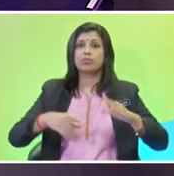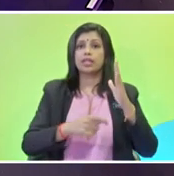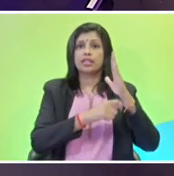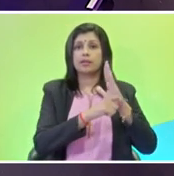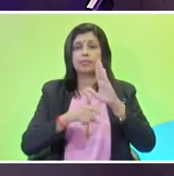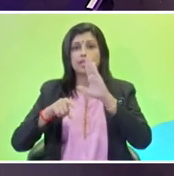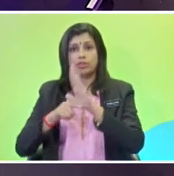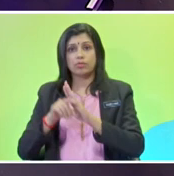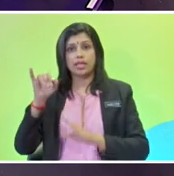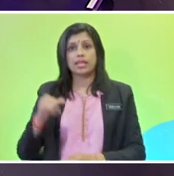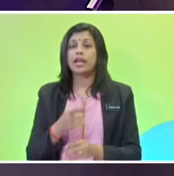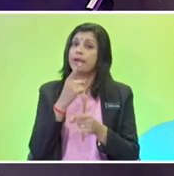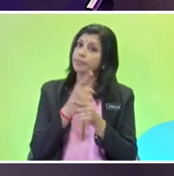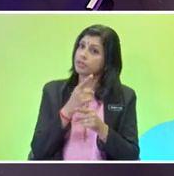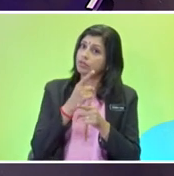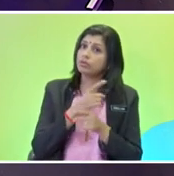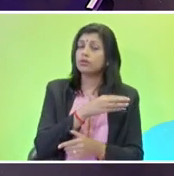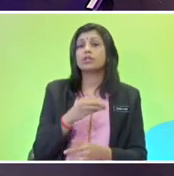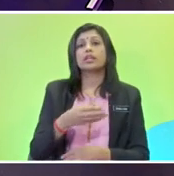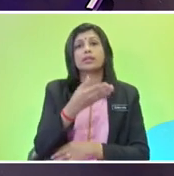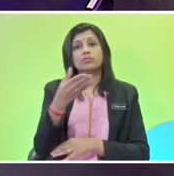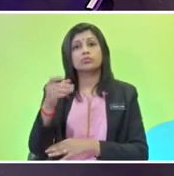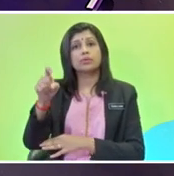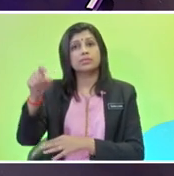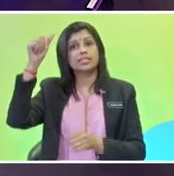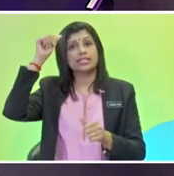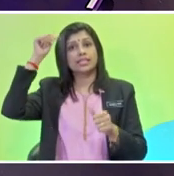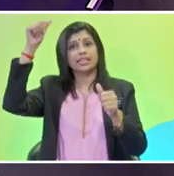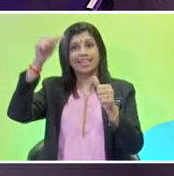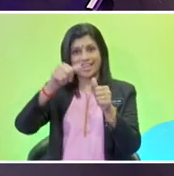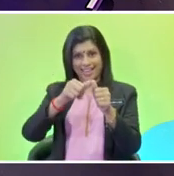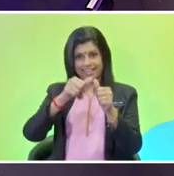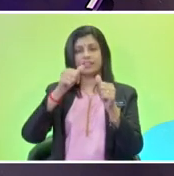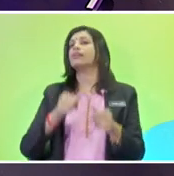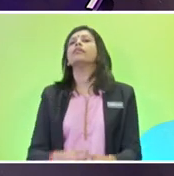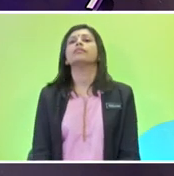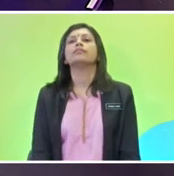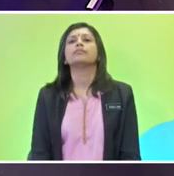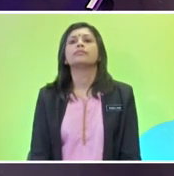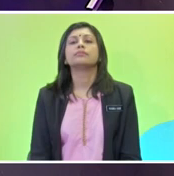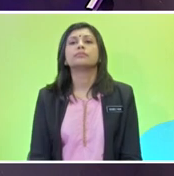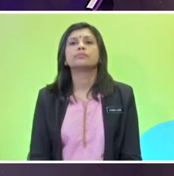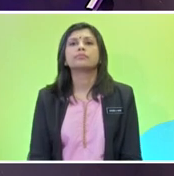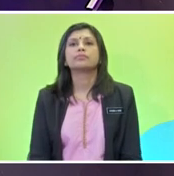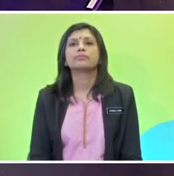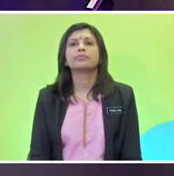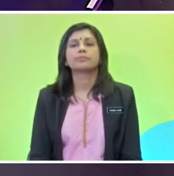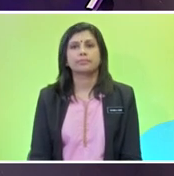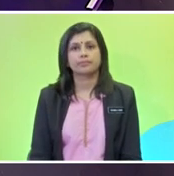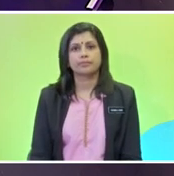yang betul. Jadi pastikan anda ingat perkara tersebut ya, dapat buat ulang kaji dengan cara